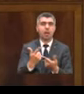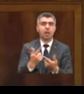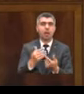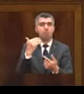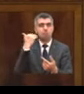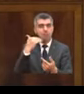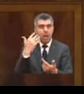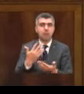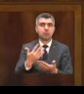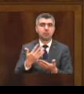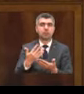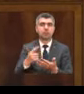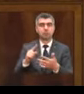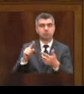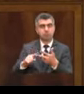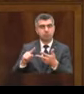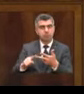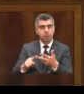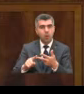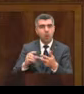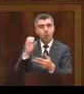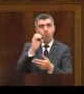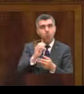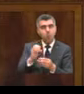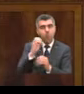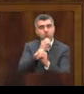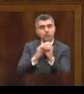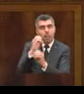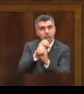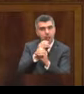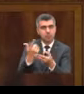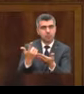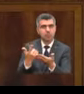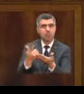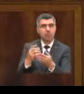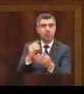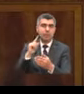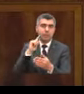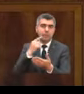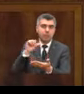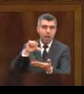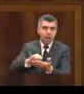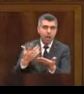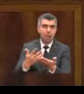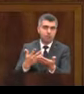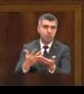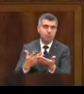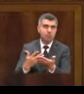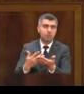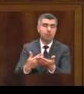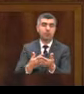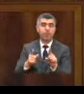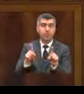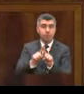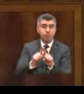مكناس، المؤسسة المتعددة الوظائف في وزان، المؤسسة المتعددة الوظائف في الداخلة. فنحن لا نتحدث عن فضاءات